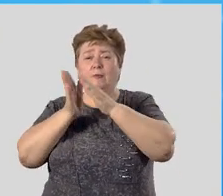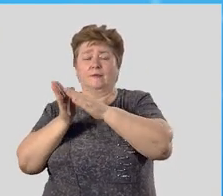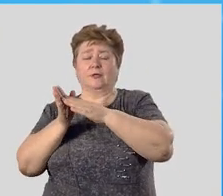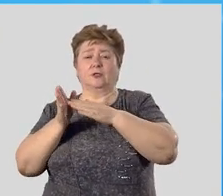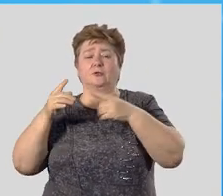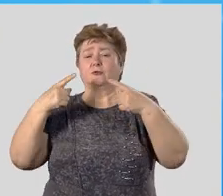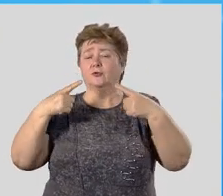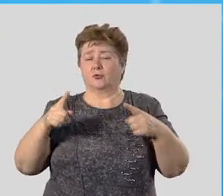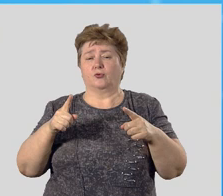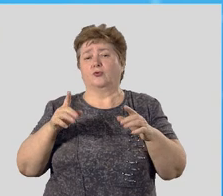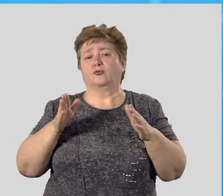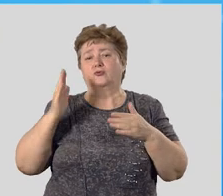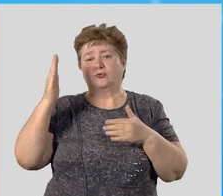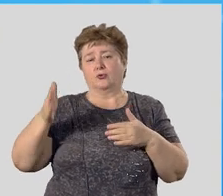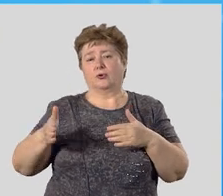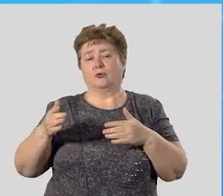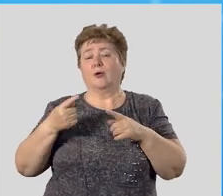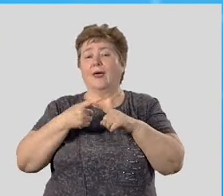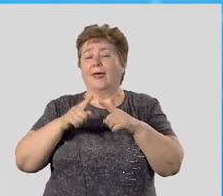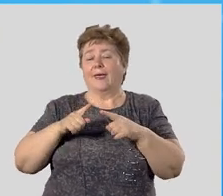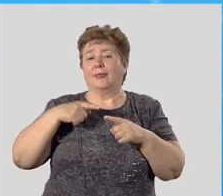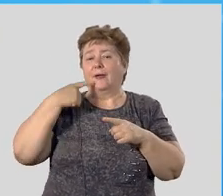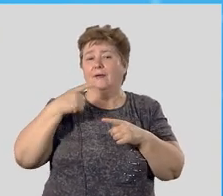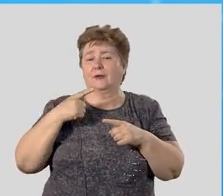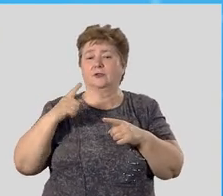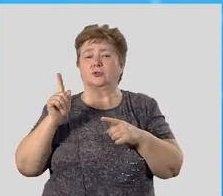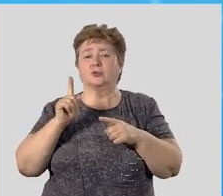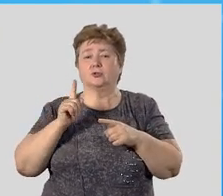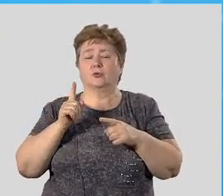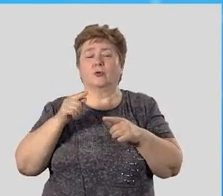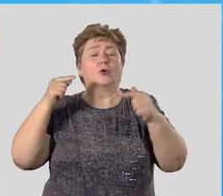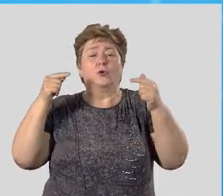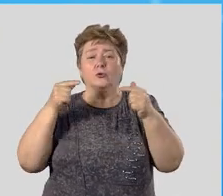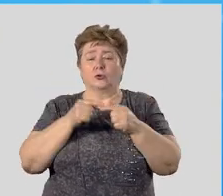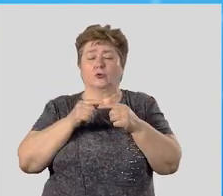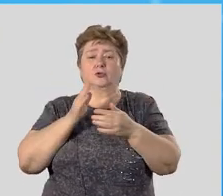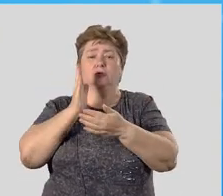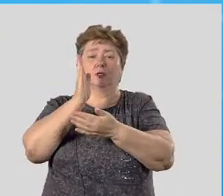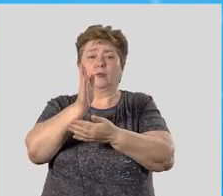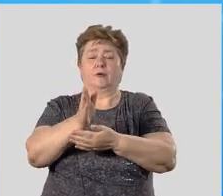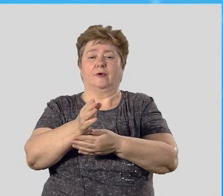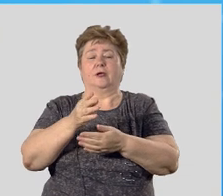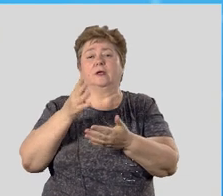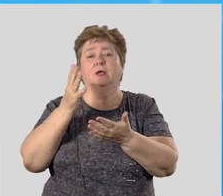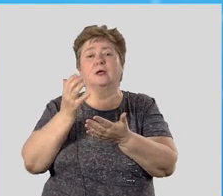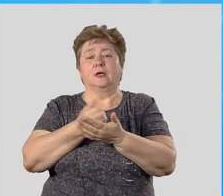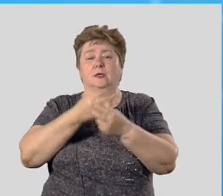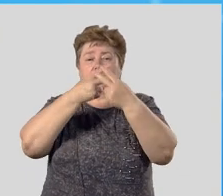поворачивались совсем не туда. Это означало, что они действительно ориентируются по